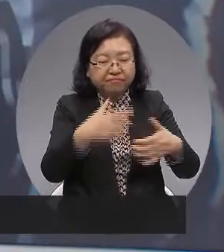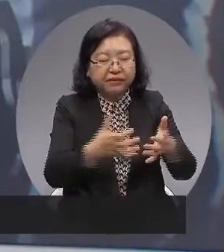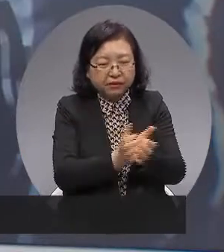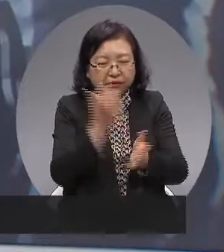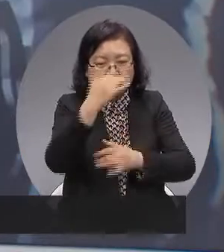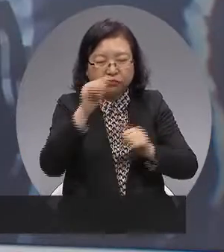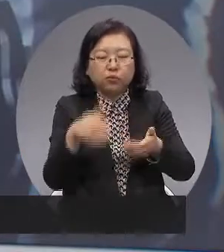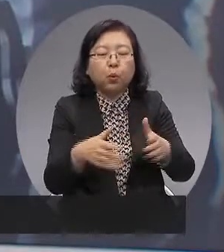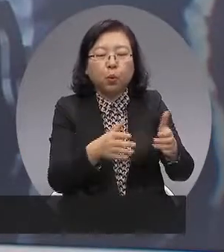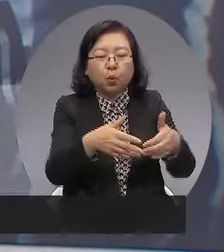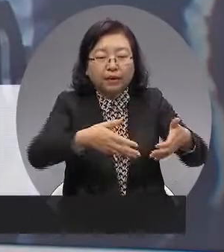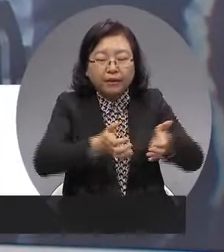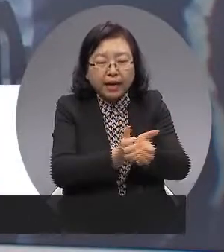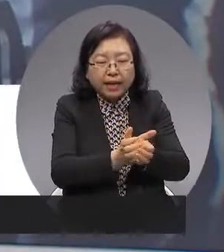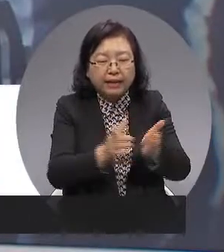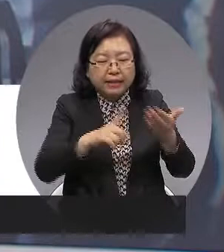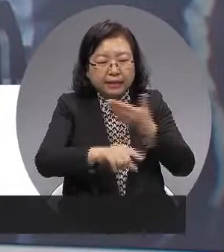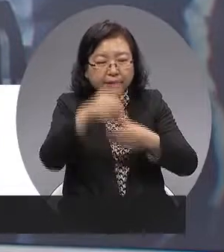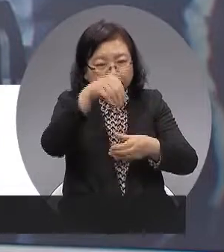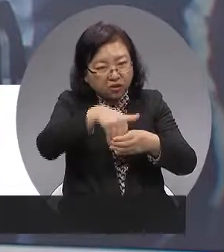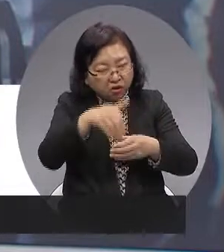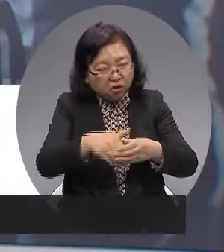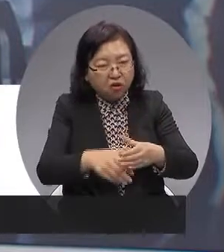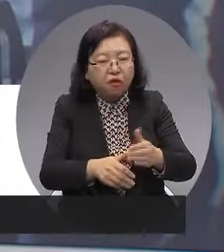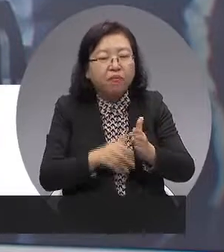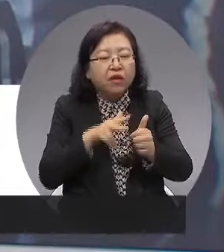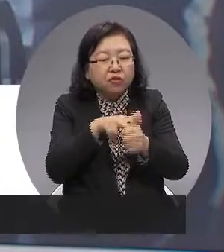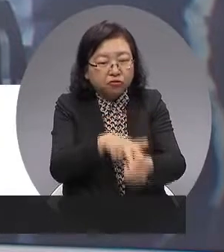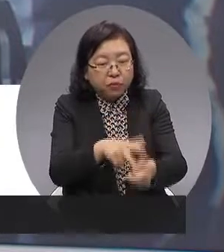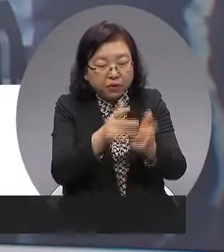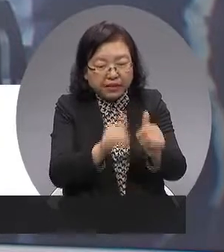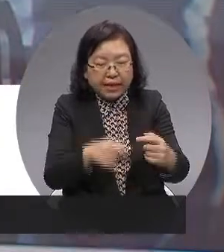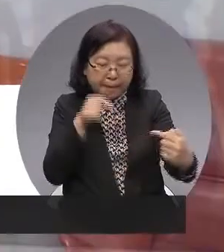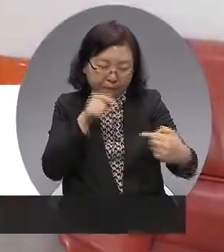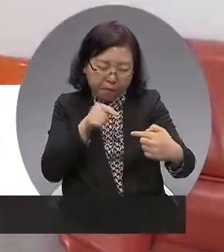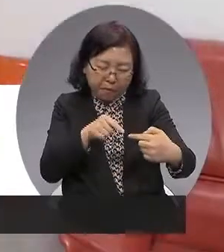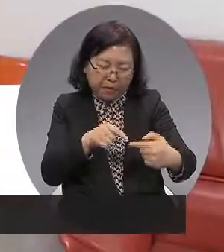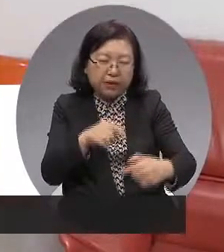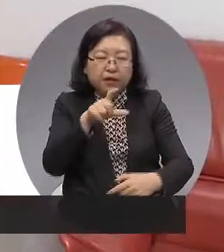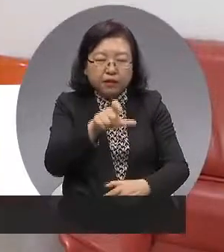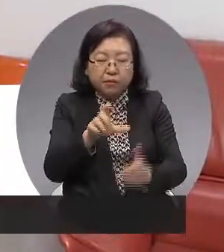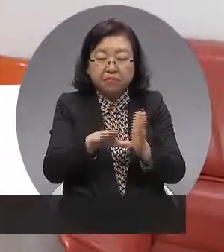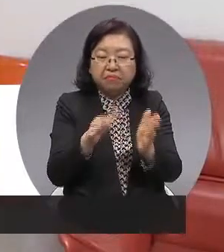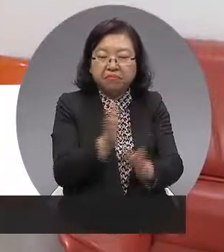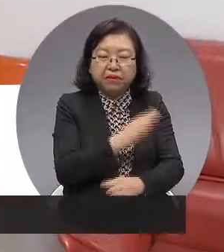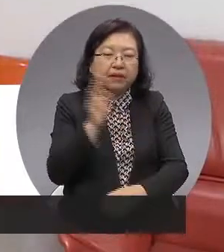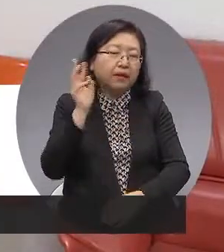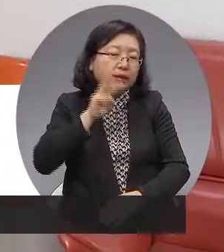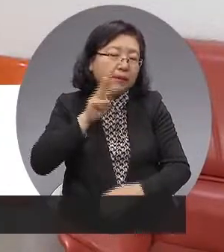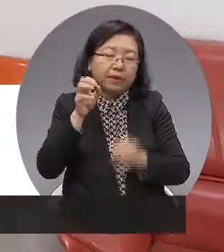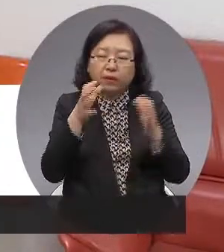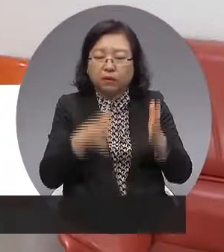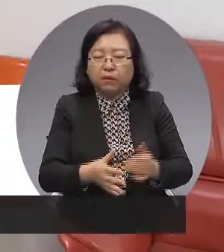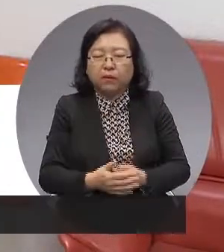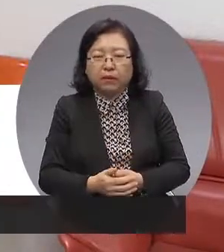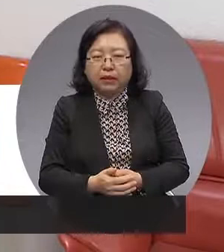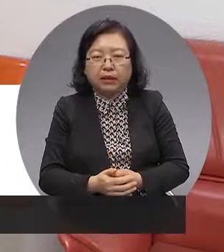더불어민주당 충북도당이 지방선거 후보자 면접을 오는 15일부터 4일간 실시합니다.